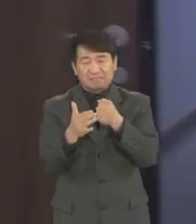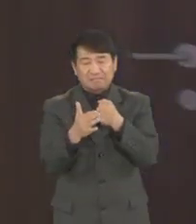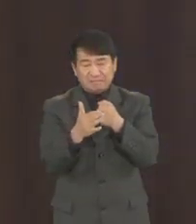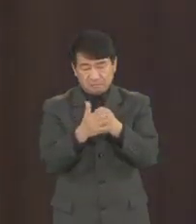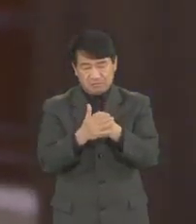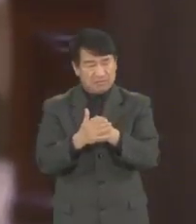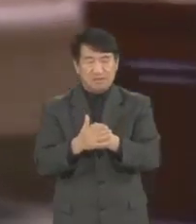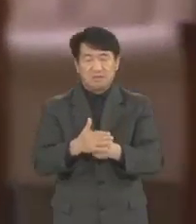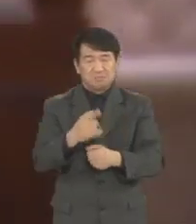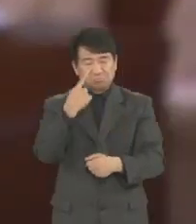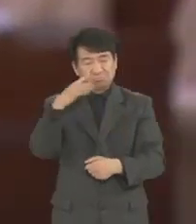처분이라는 지적입니다